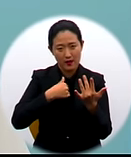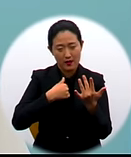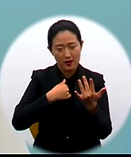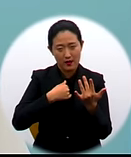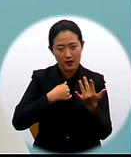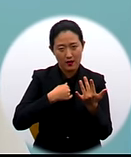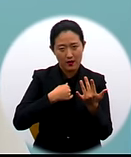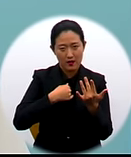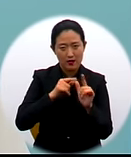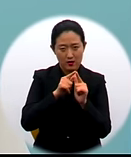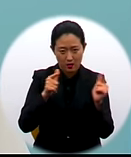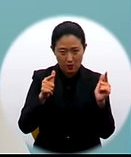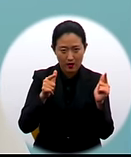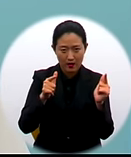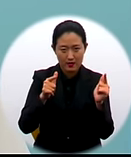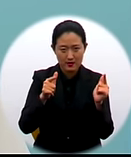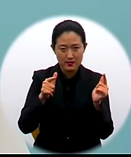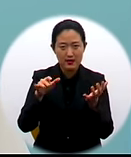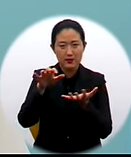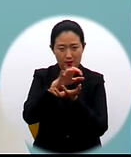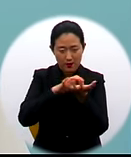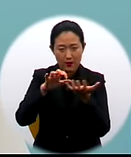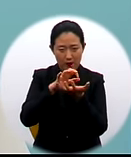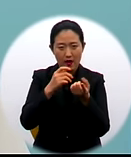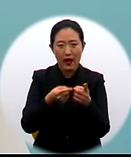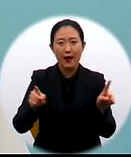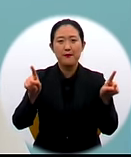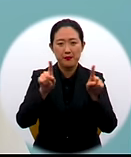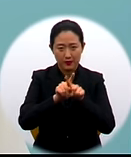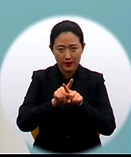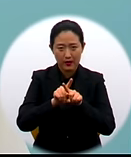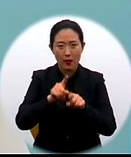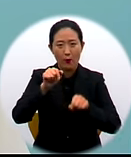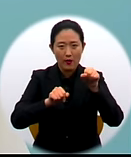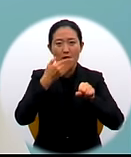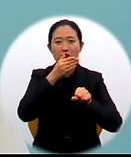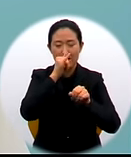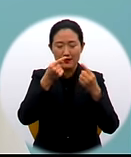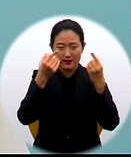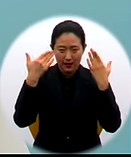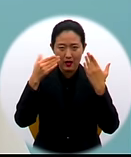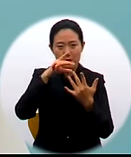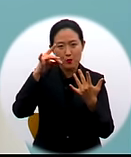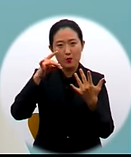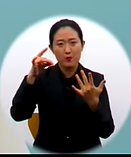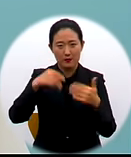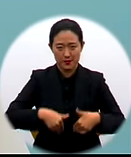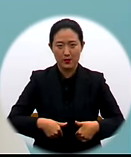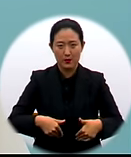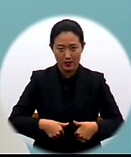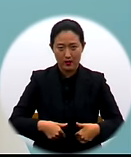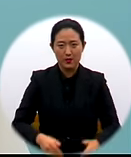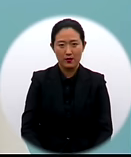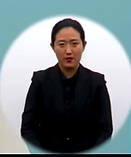한다면 내가 추구하는 복합적인 대학 생활의 가능성을 오픈해두고 대학을 고르는 것이 좋습니다. 최근에는 전공과 커리어와 무관하다